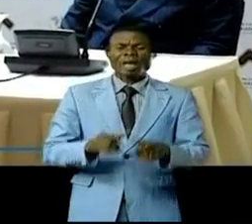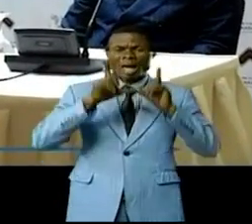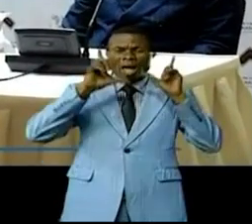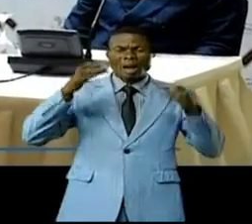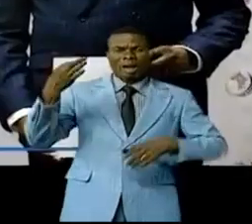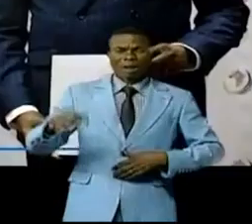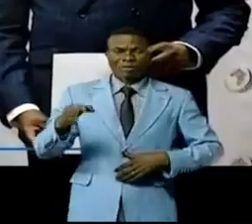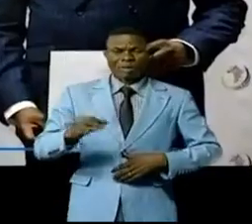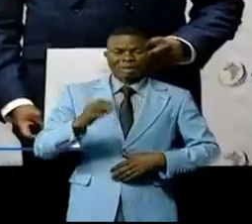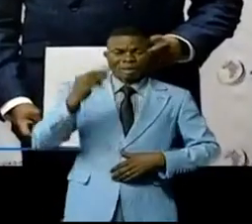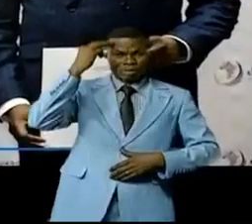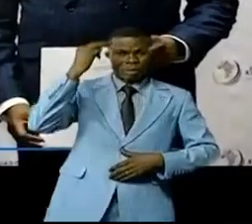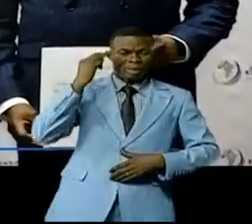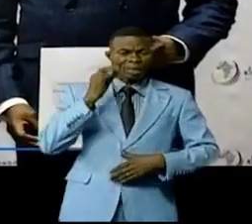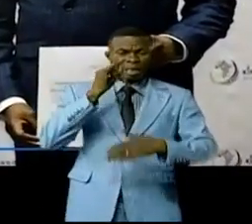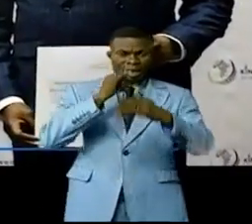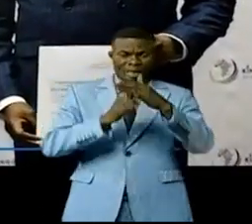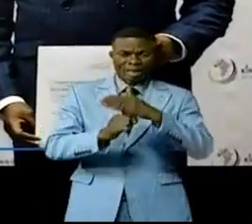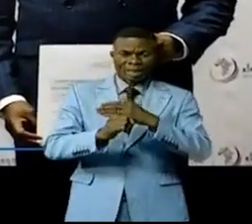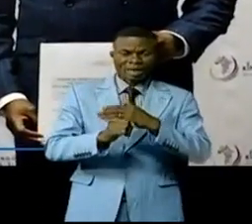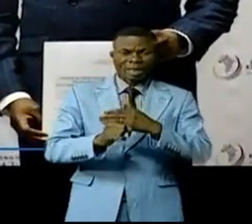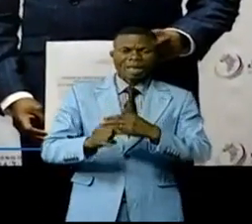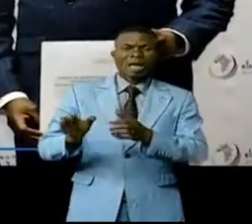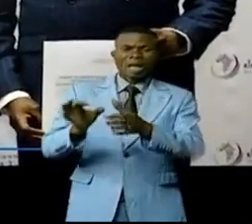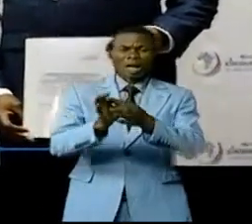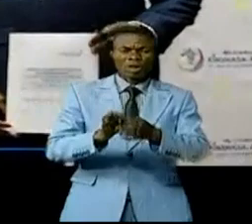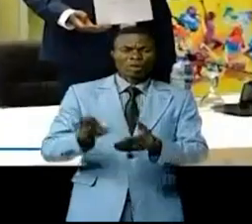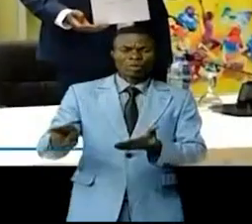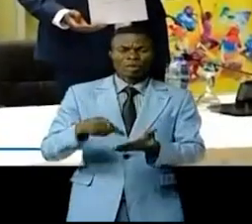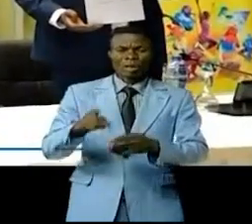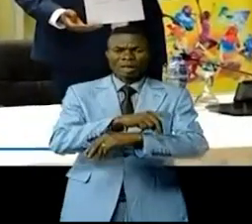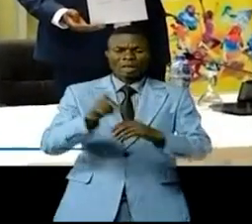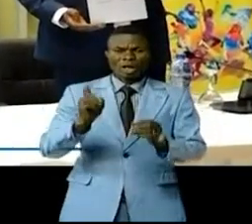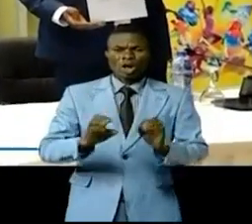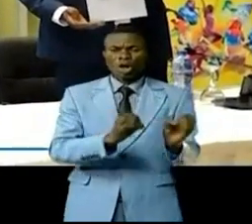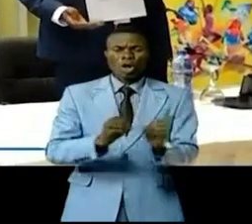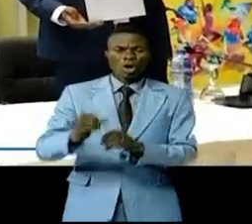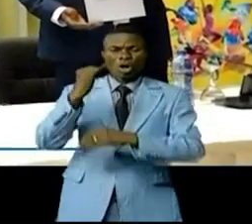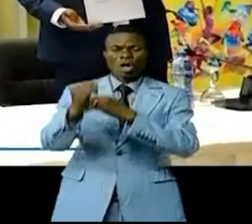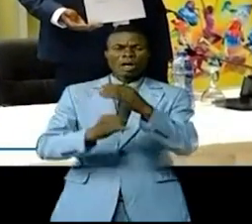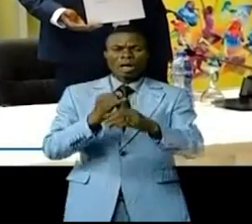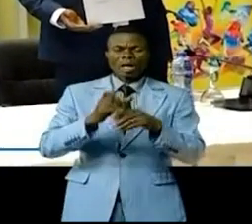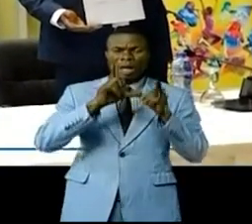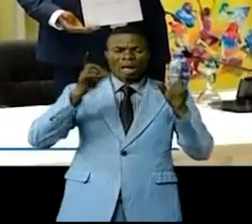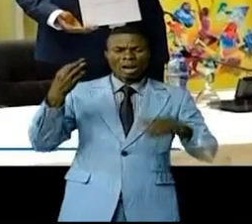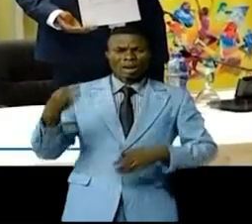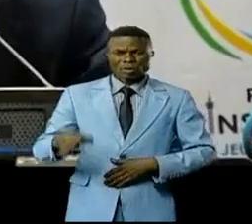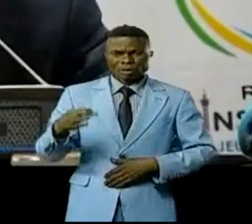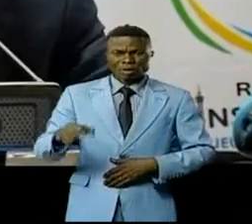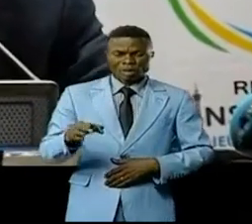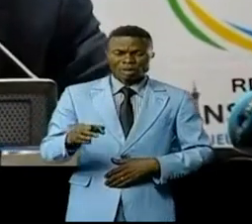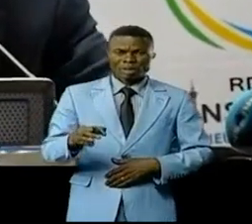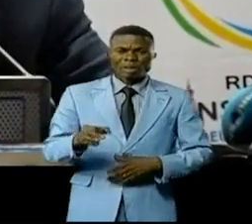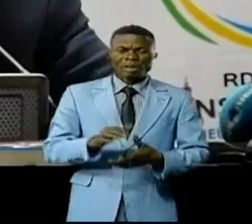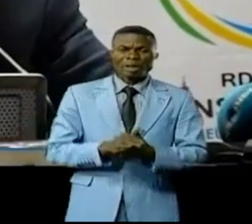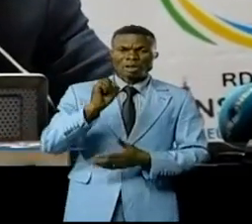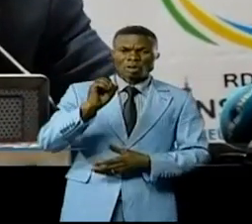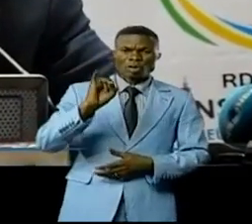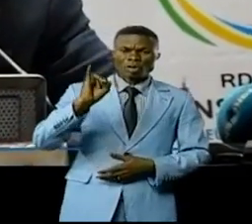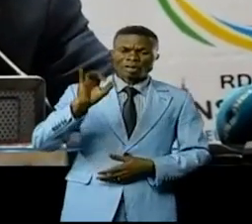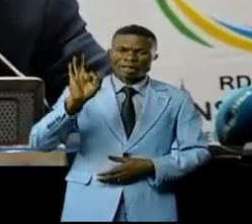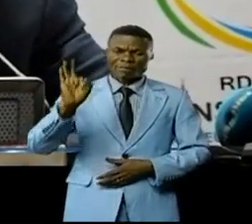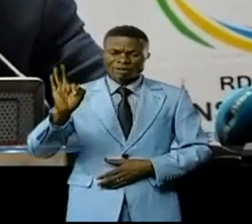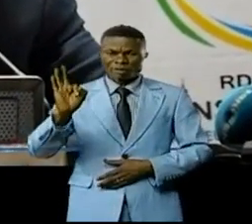et intégration régionale, Didier Mazenga, est l'administrateur de l'Organisation internationale de la francophonie, OIF. Geoffroy